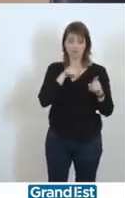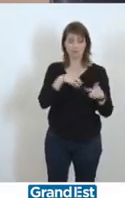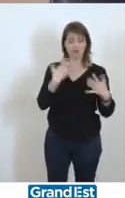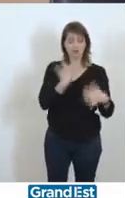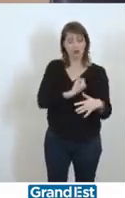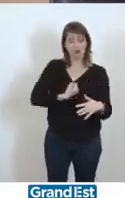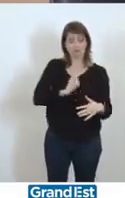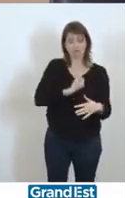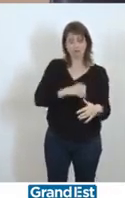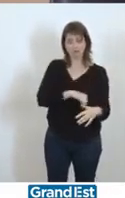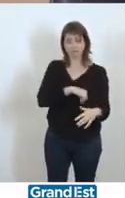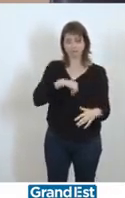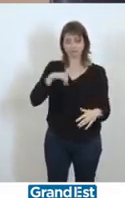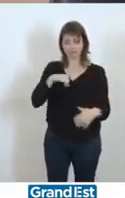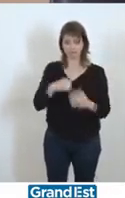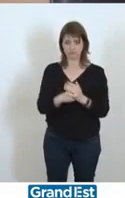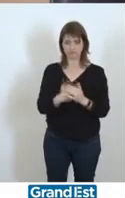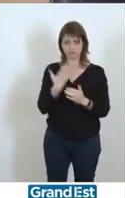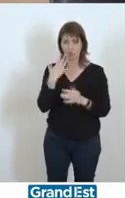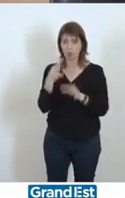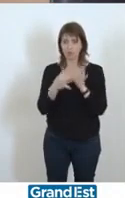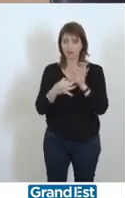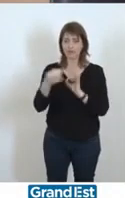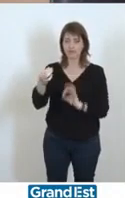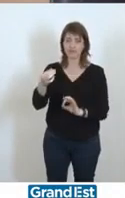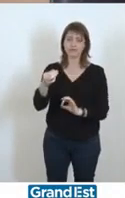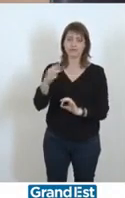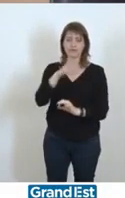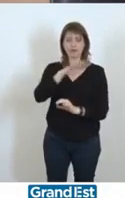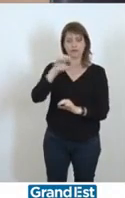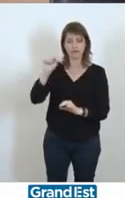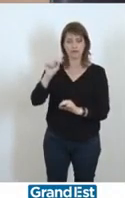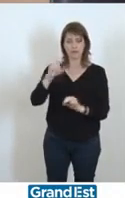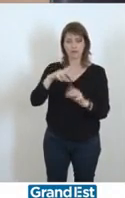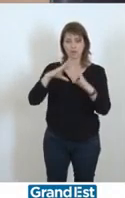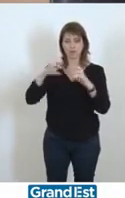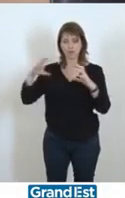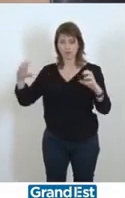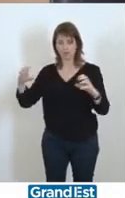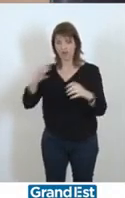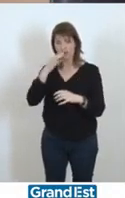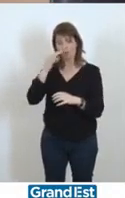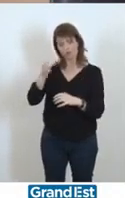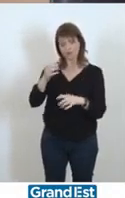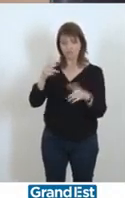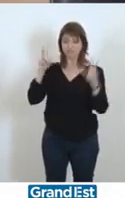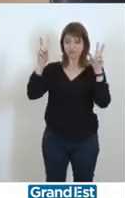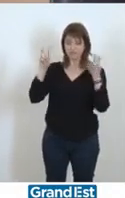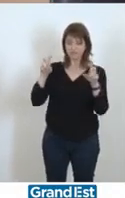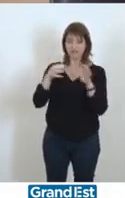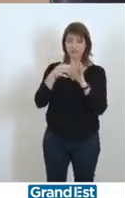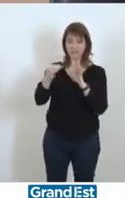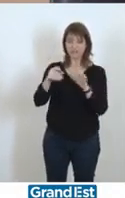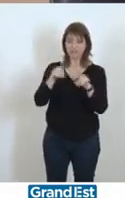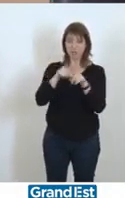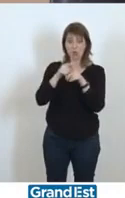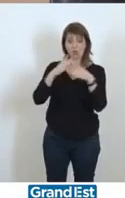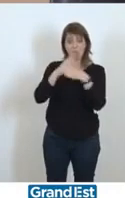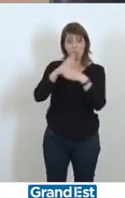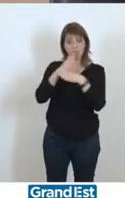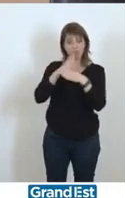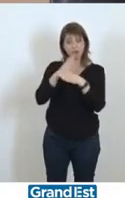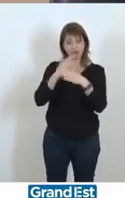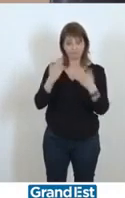détérioration. La ligne Reims-Charleville-Mézières est communément appelée ligne bout de bois par les usagers. La